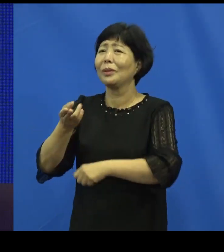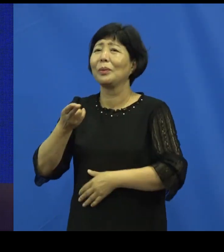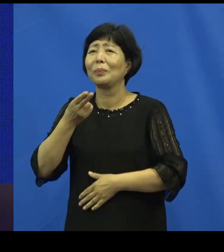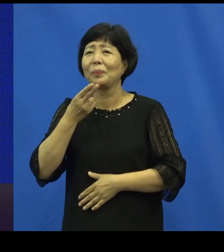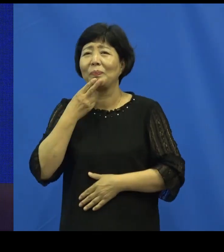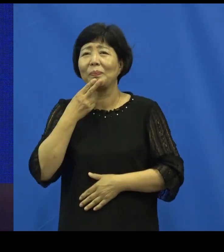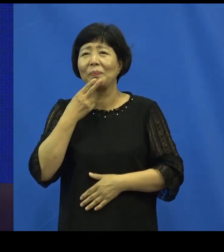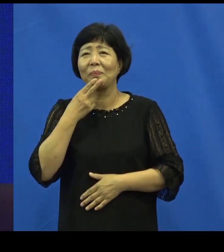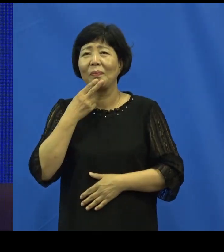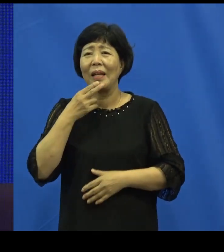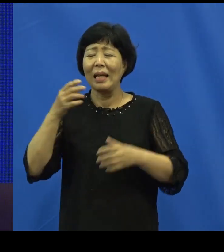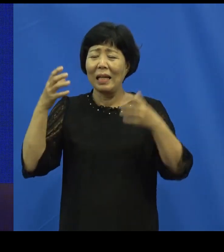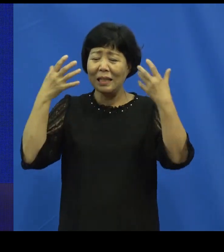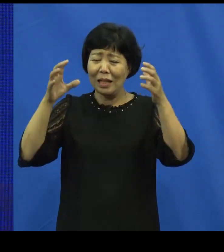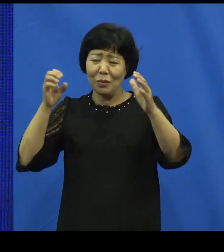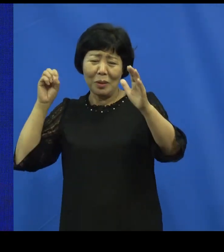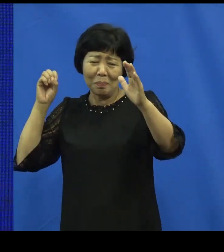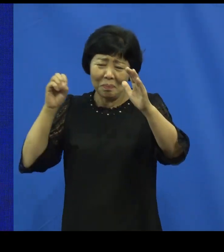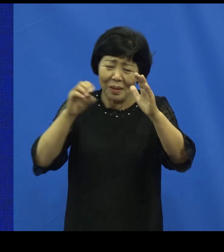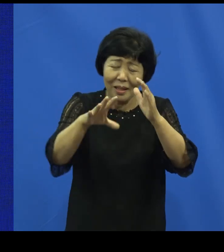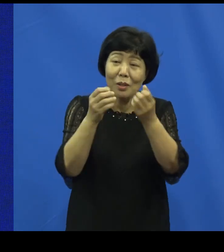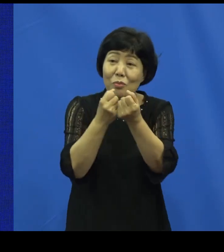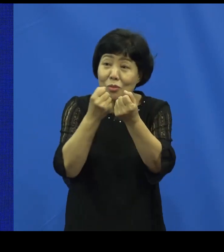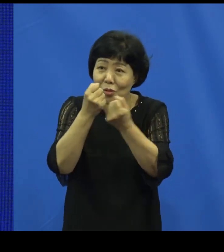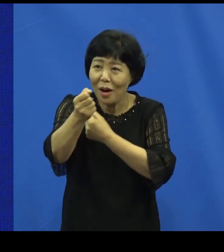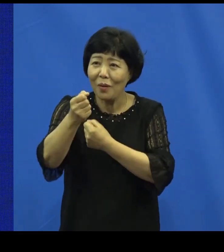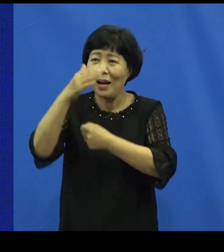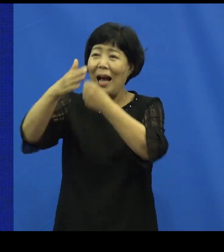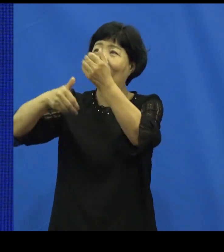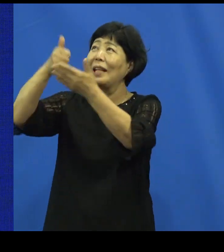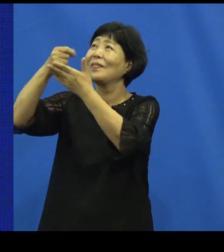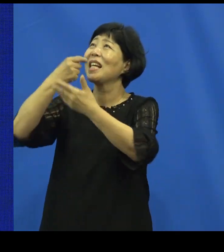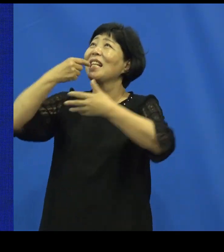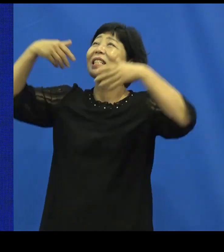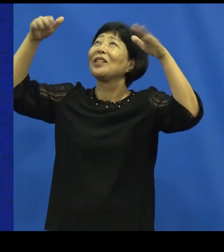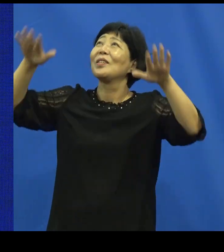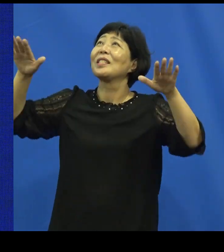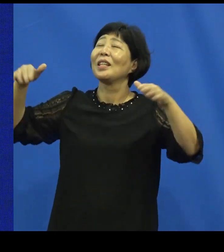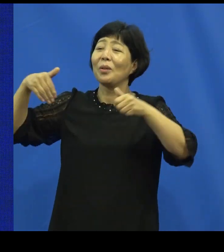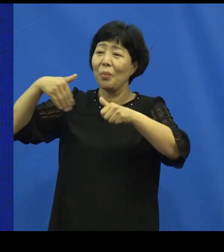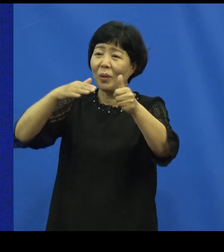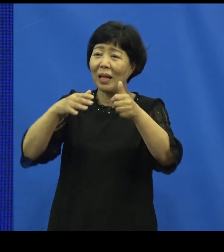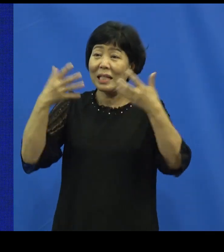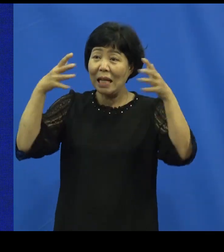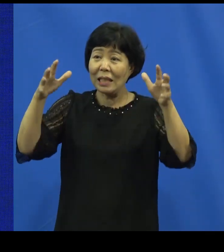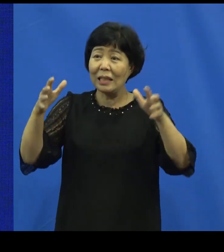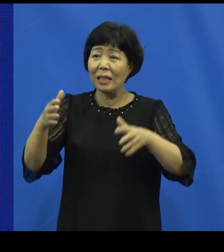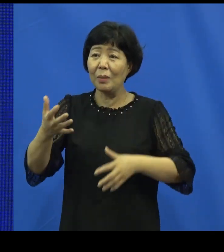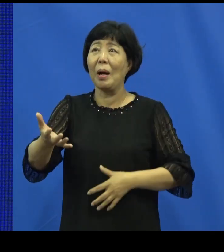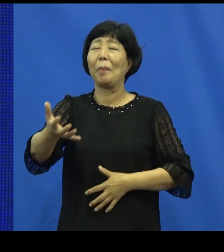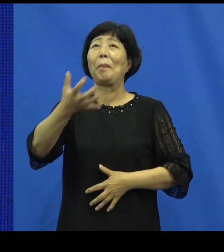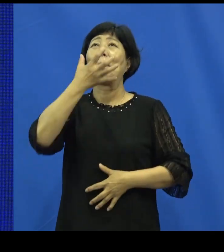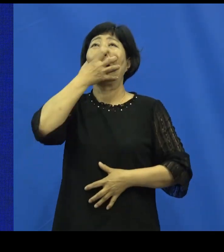보면은 그 사자굴에 던져졌지만 하나님이 천사를 보내어 사자들의 입을 봉하셨다는 거죠. 여러분, 믿음을